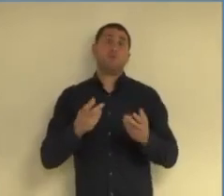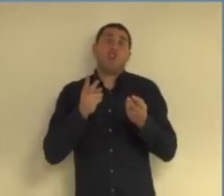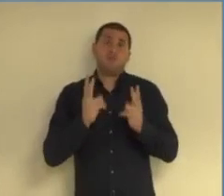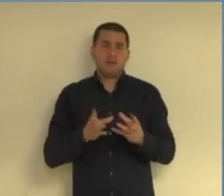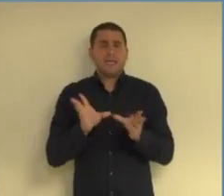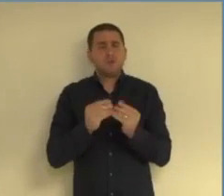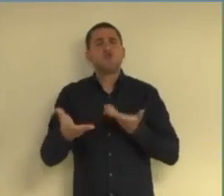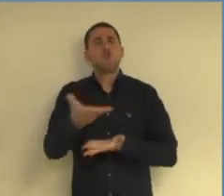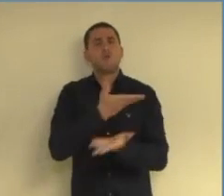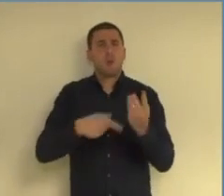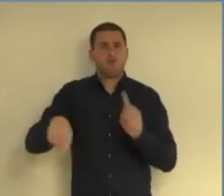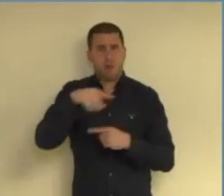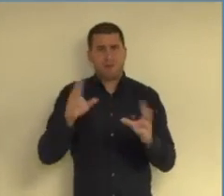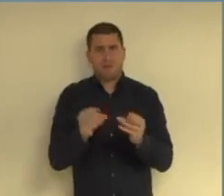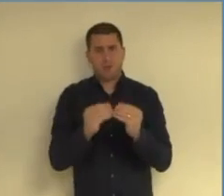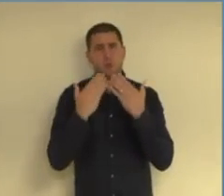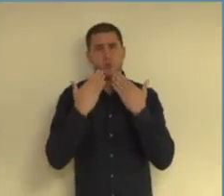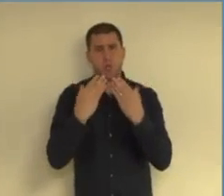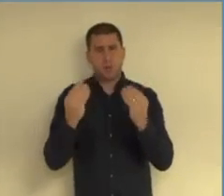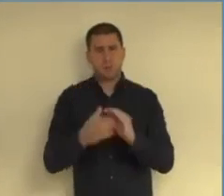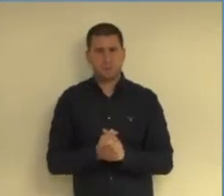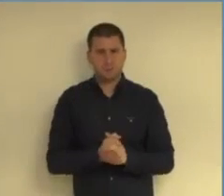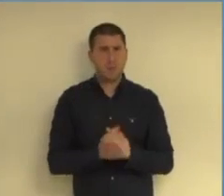באמצעות שיתוף הפעולה שלכם איתנו. תודה רבה